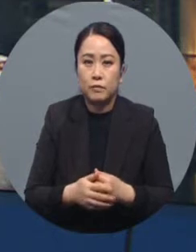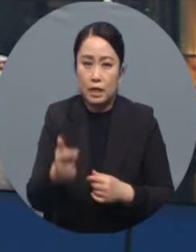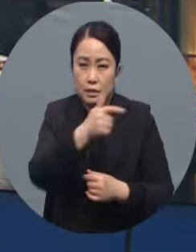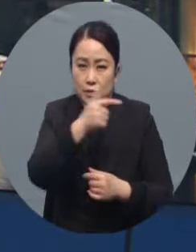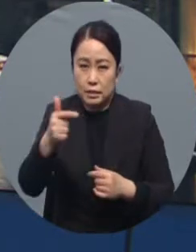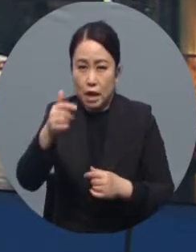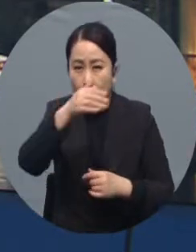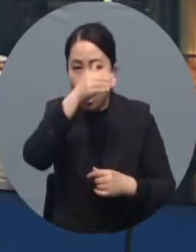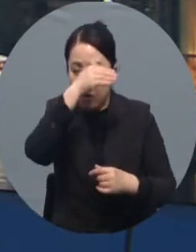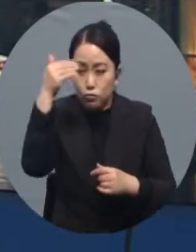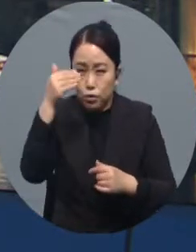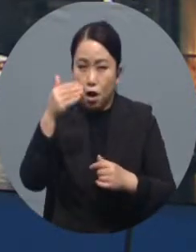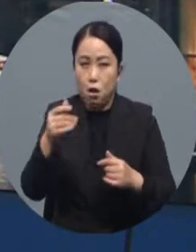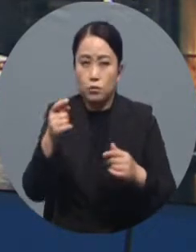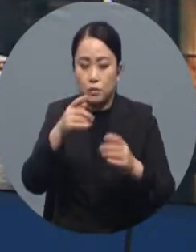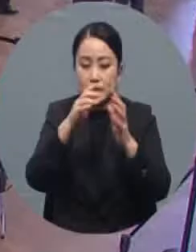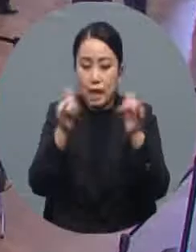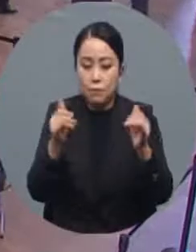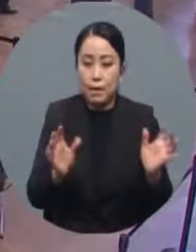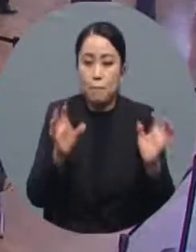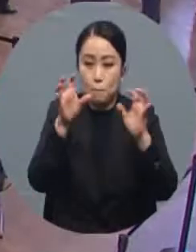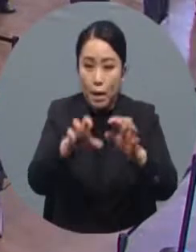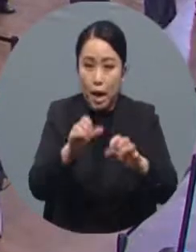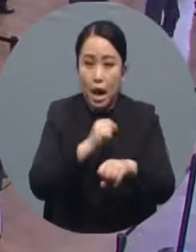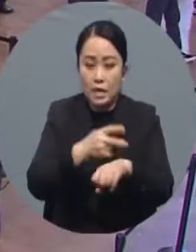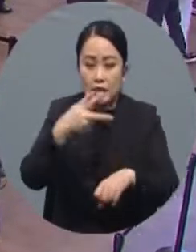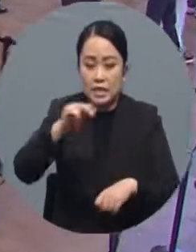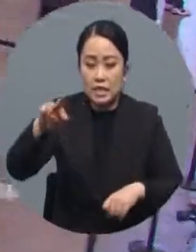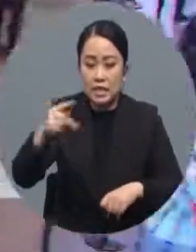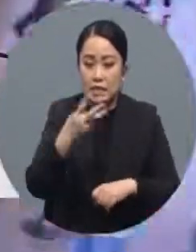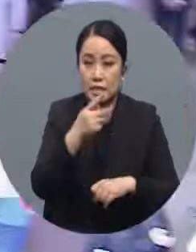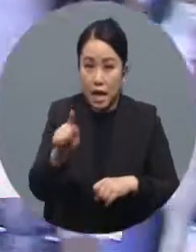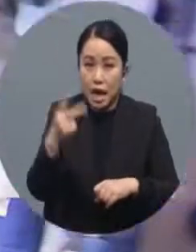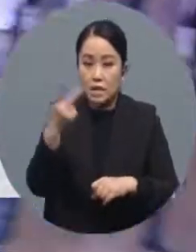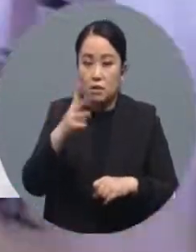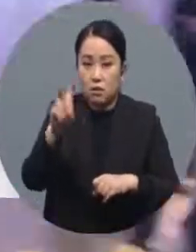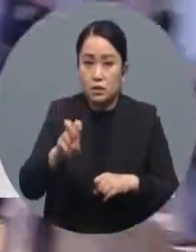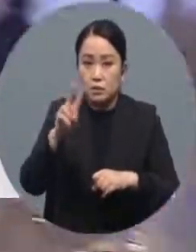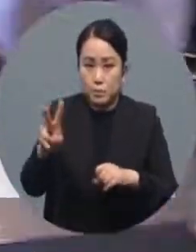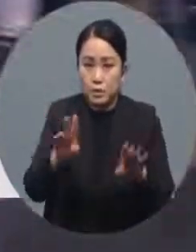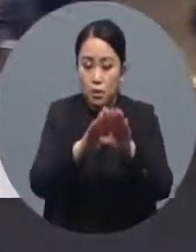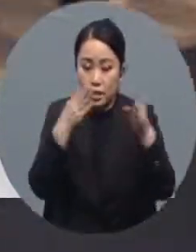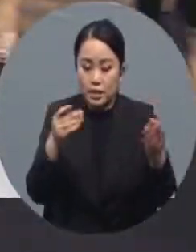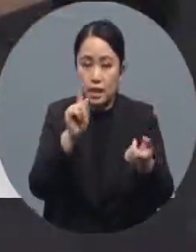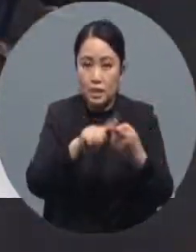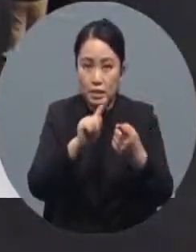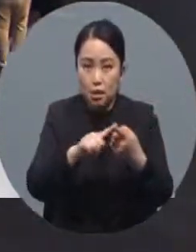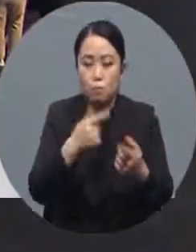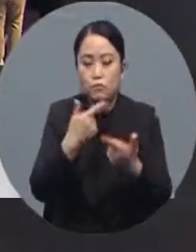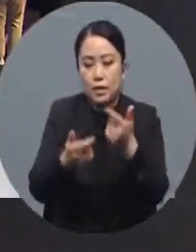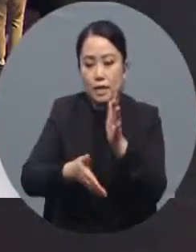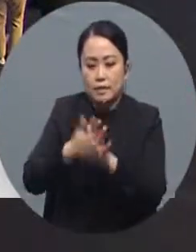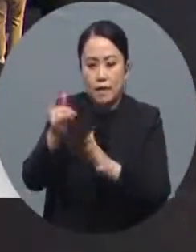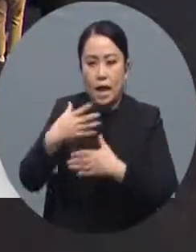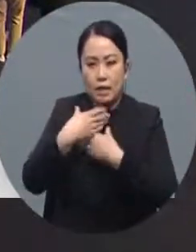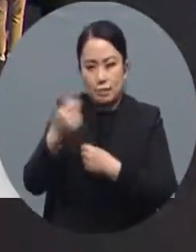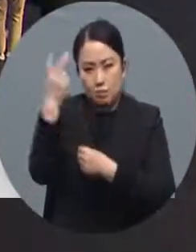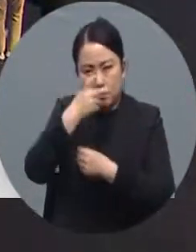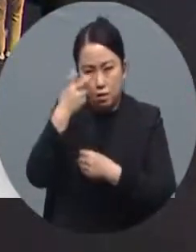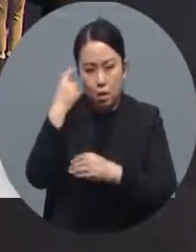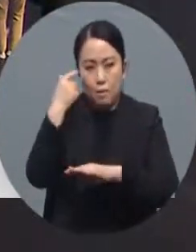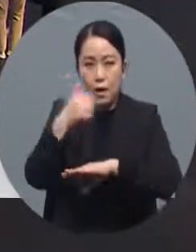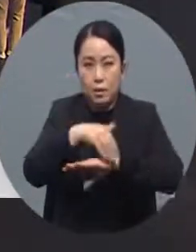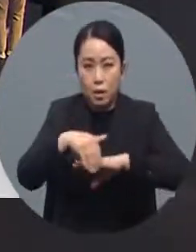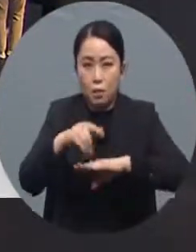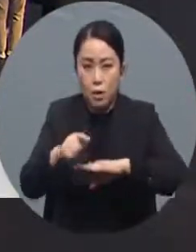대규모 관람객이 모이는 지스타 2022 개최를 앞두고 부산시가 안전점검회의를 개최합니다. 시는 3년